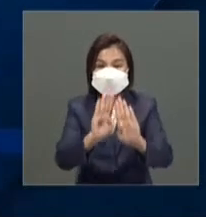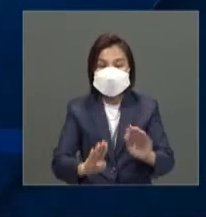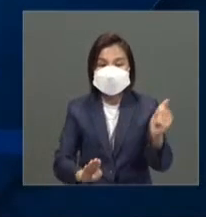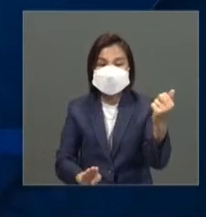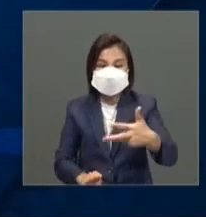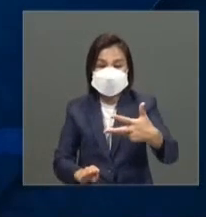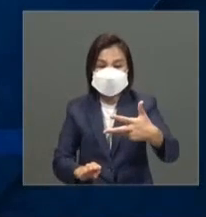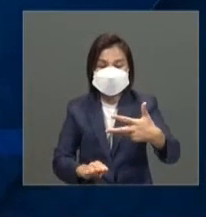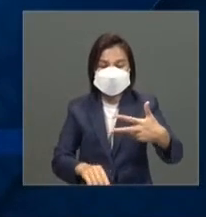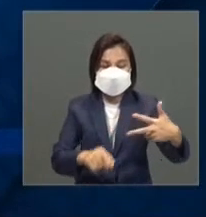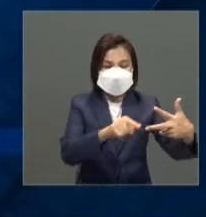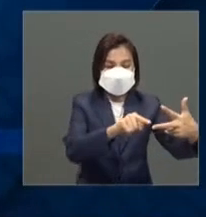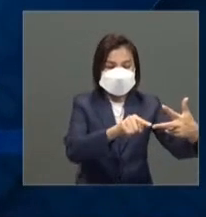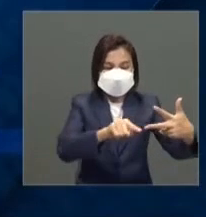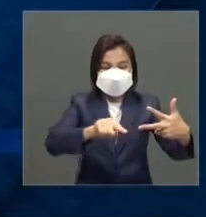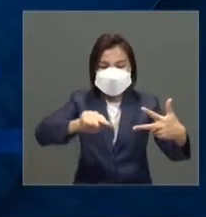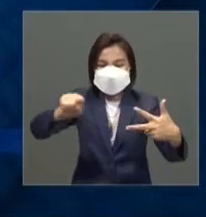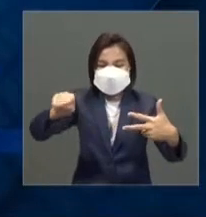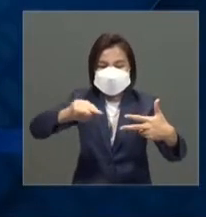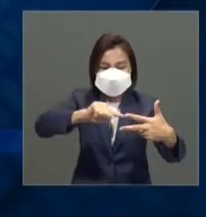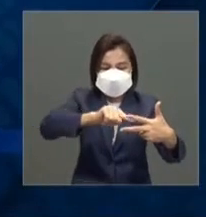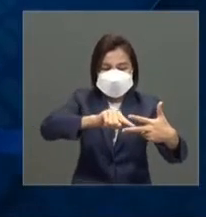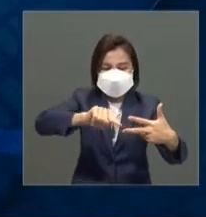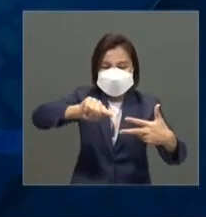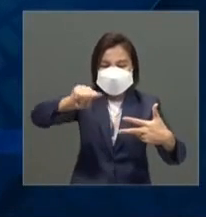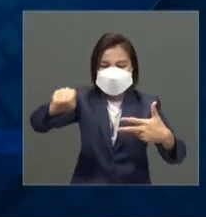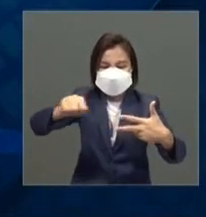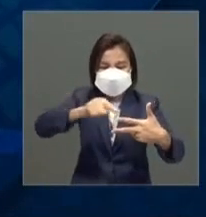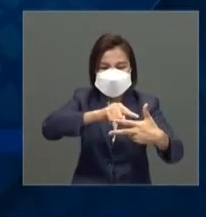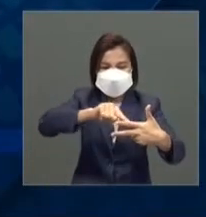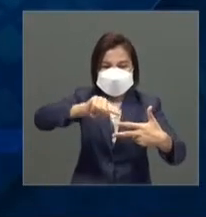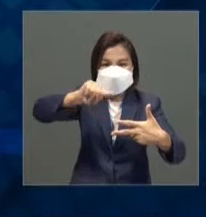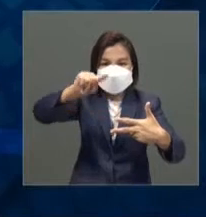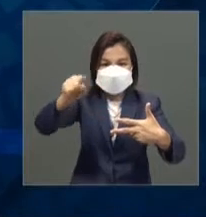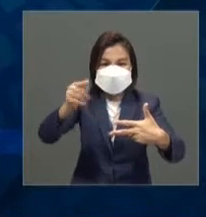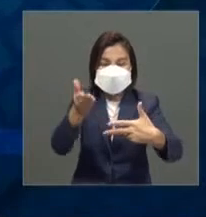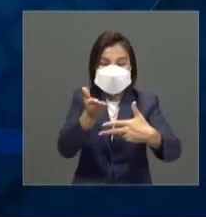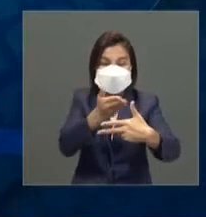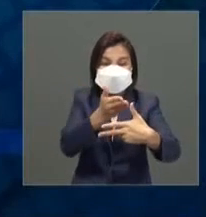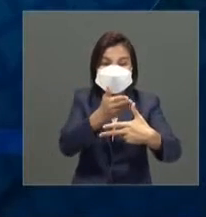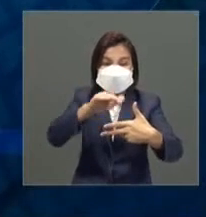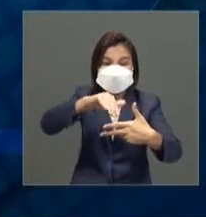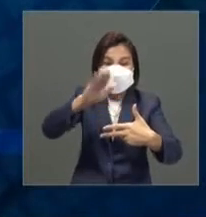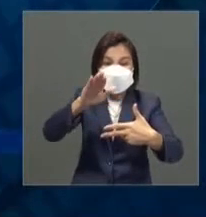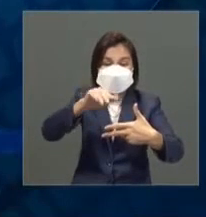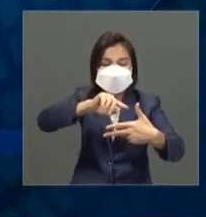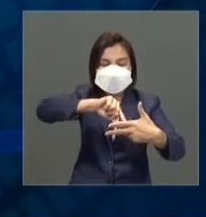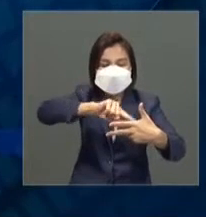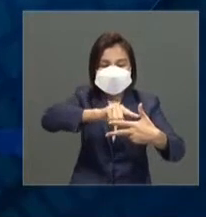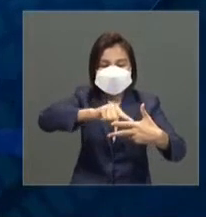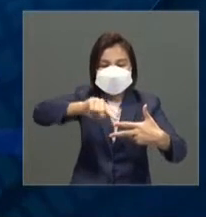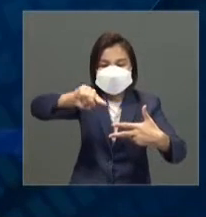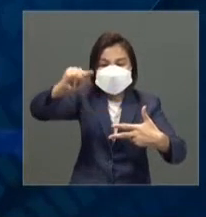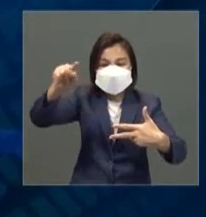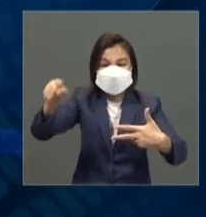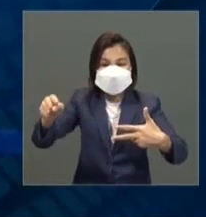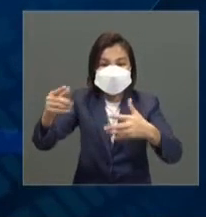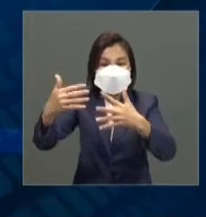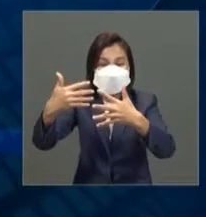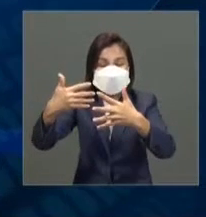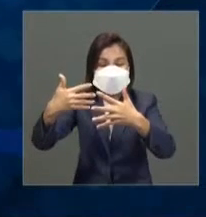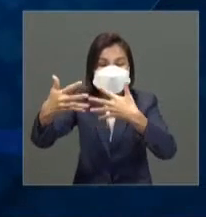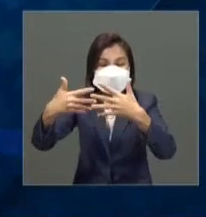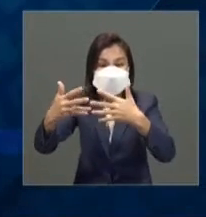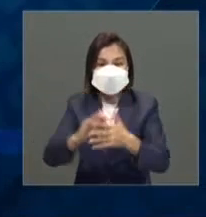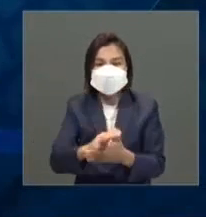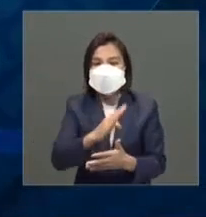ครับที่โยงขึ้นไปนะครับถ้าเป็นเส้นสีเทาๆข้างบนสุดนี่คือคาดการณ์ว่าถ้าไม่มีการล็อกด